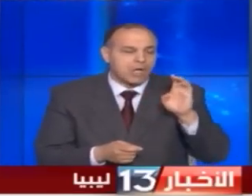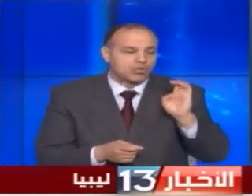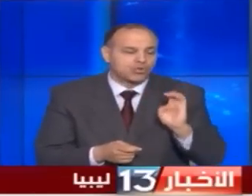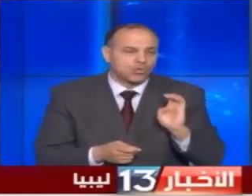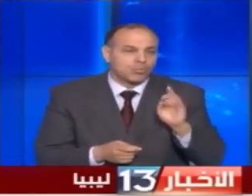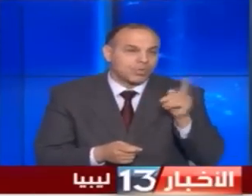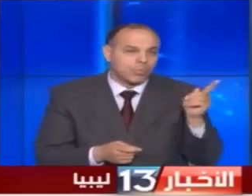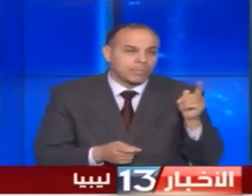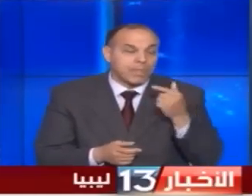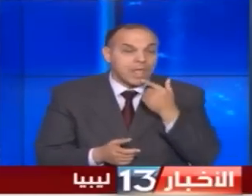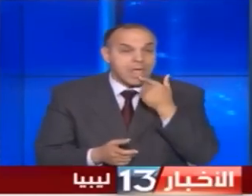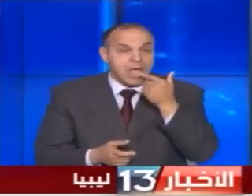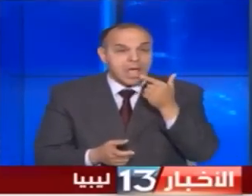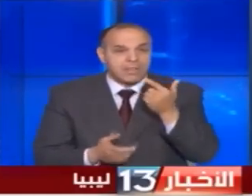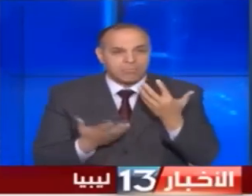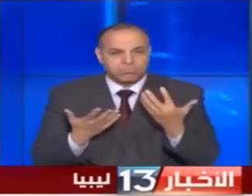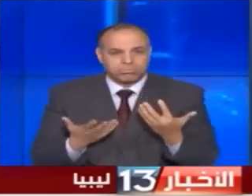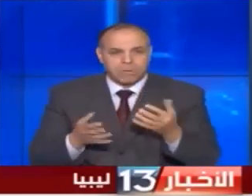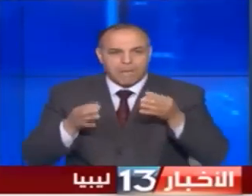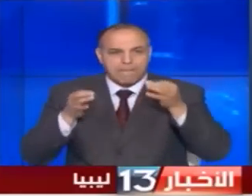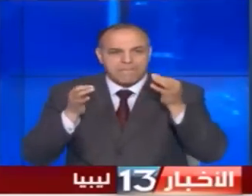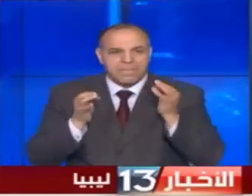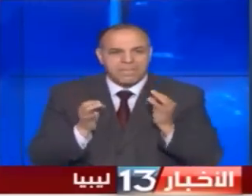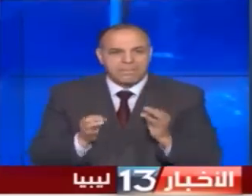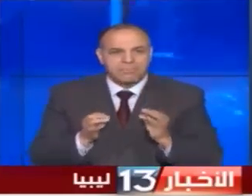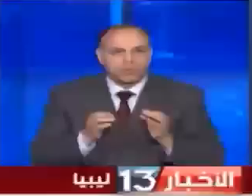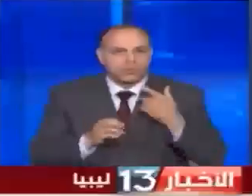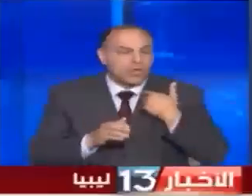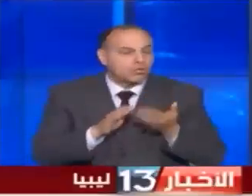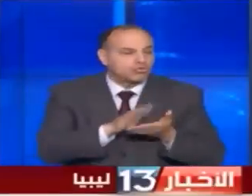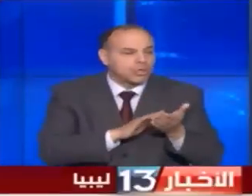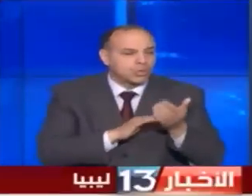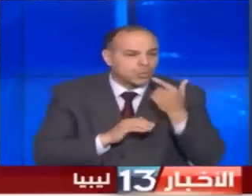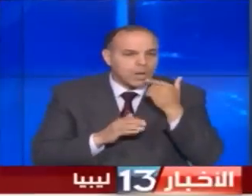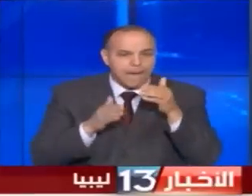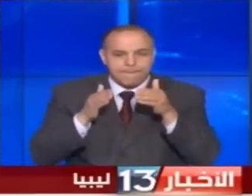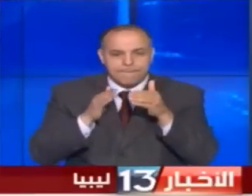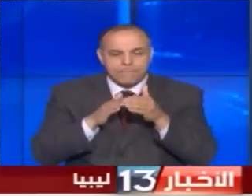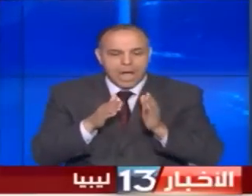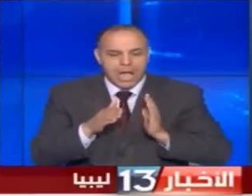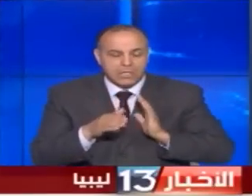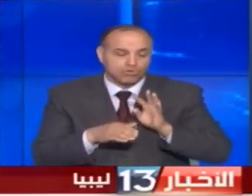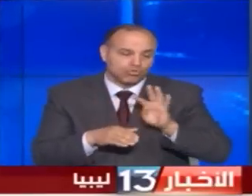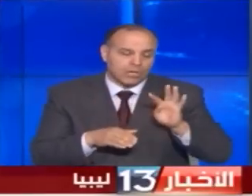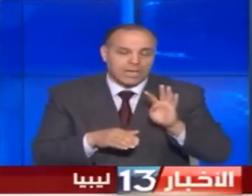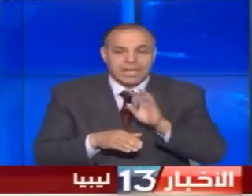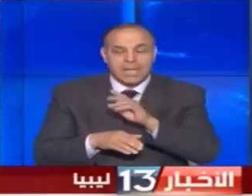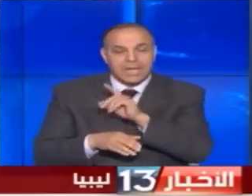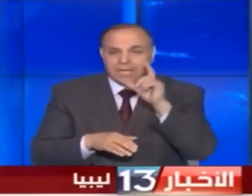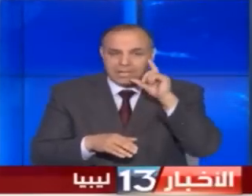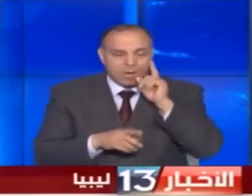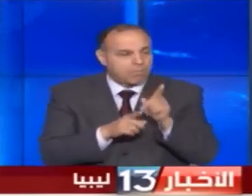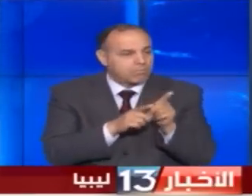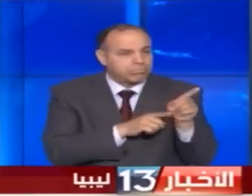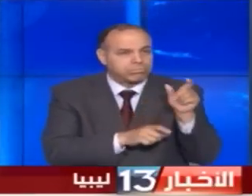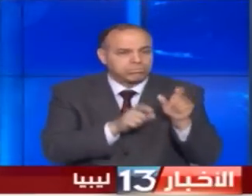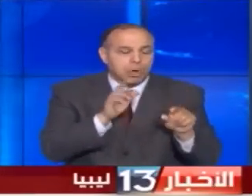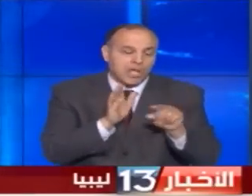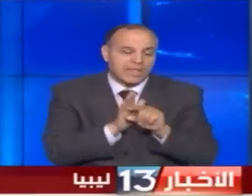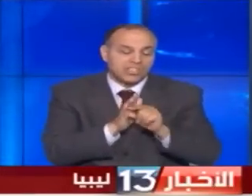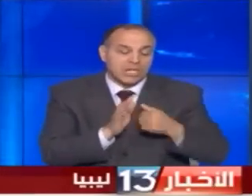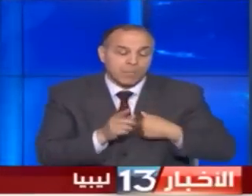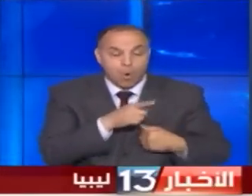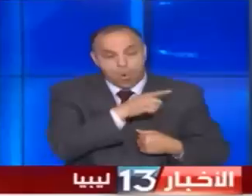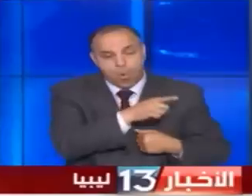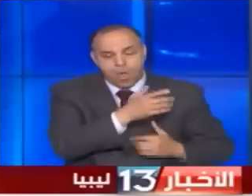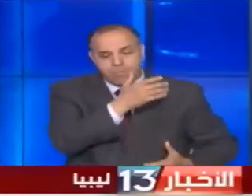وفي ما لم يتم تحديد هويه المهاجمين فان مصدرا بقوات شرق ليبيا اتهم عناصر داعش الارهابي